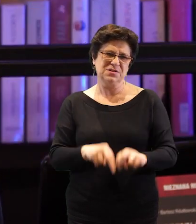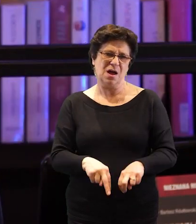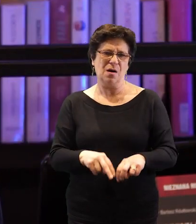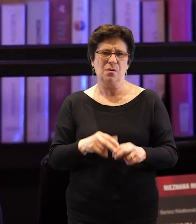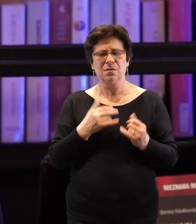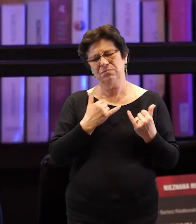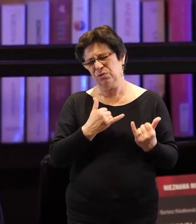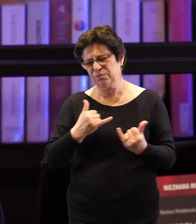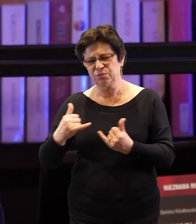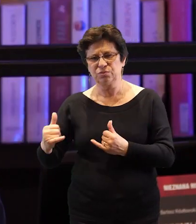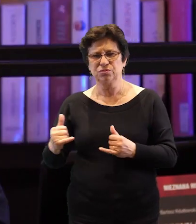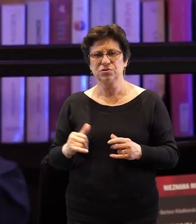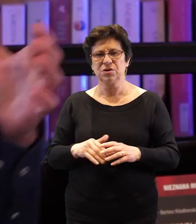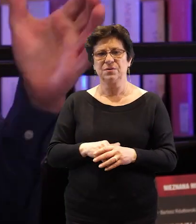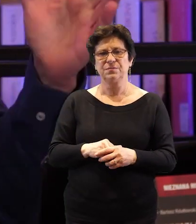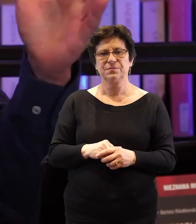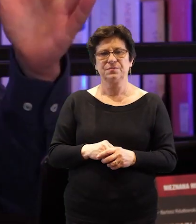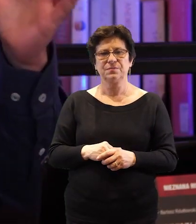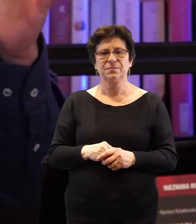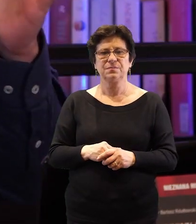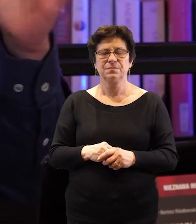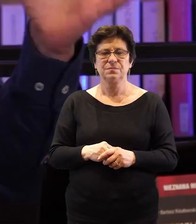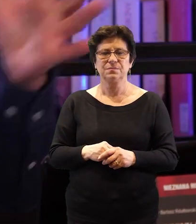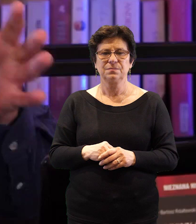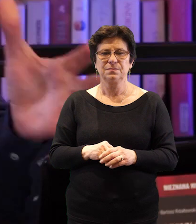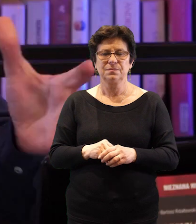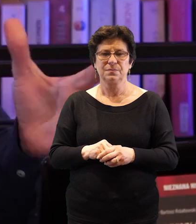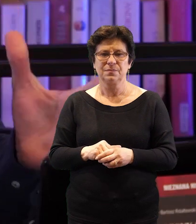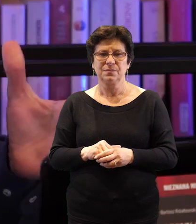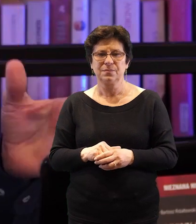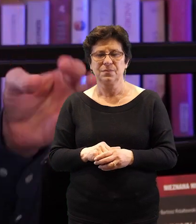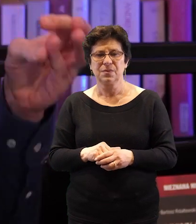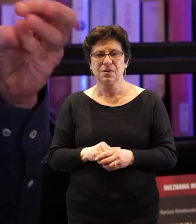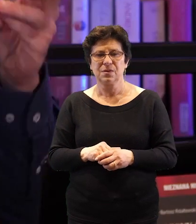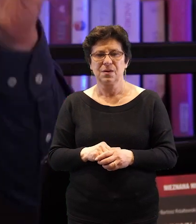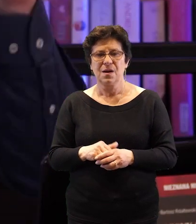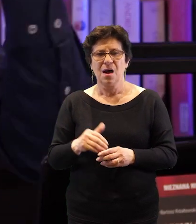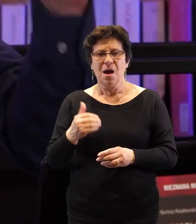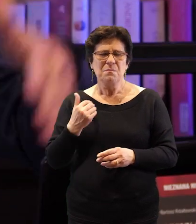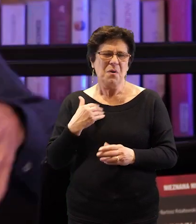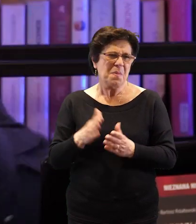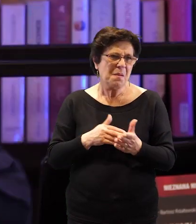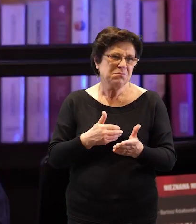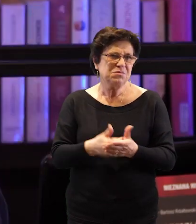ujemnym skosem, z latające skrzydła, z 6 silnikami odrzutowymi.